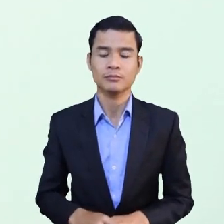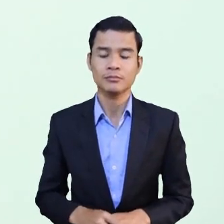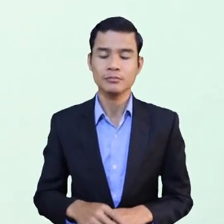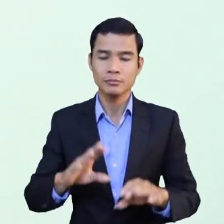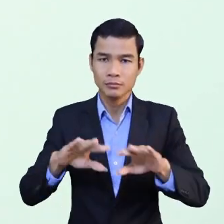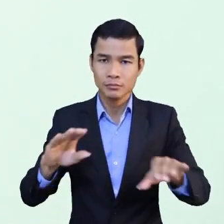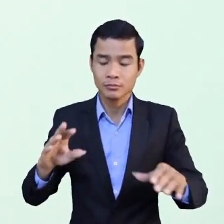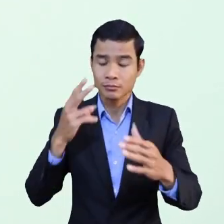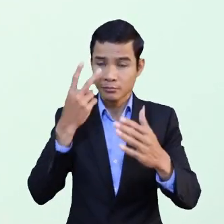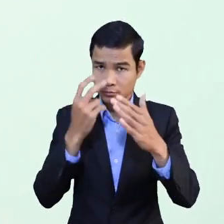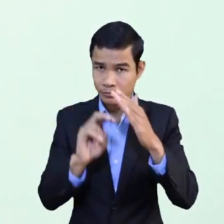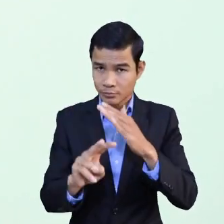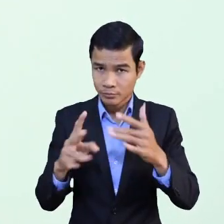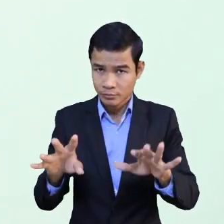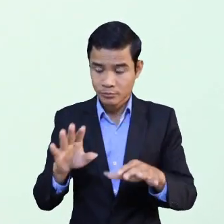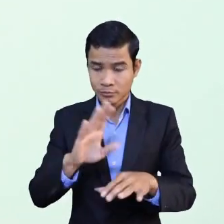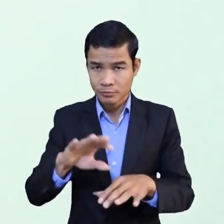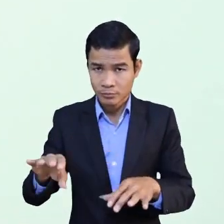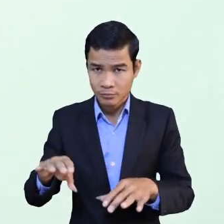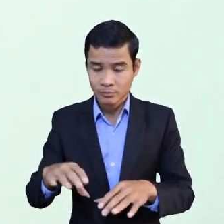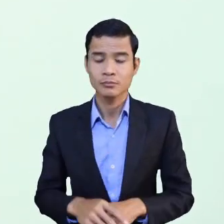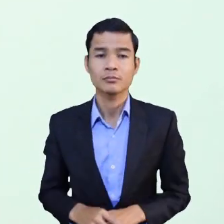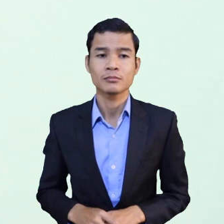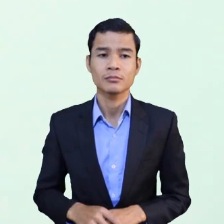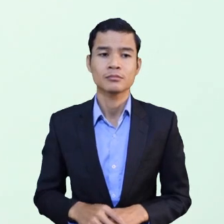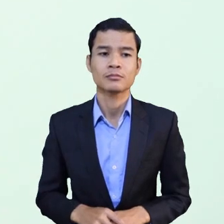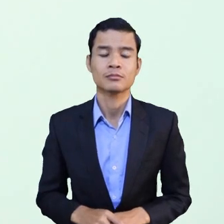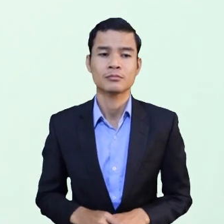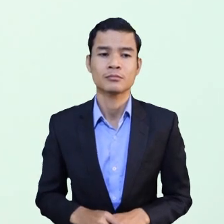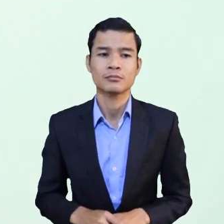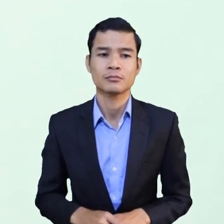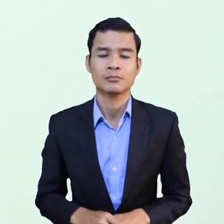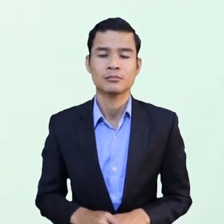ចាកូនទូទាយរួចរាល់ហើយឬនៅកូន